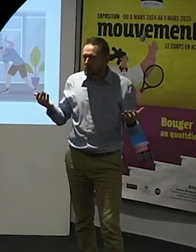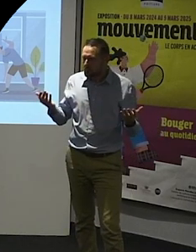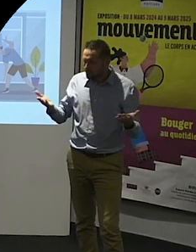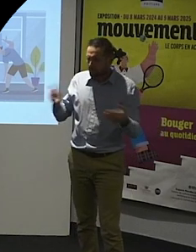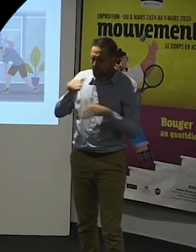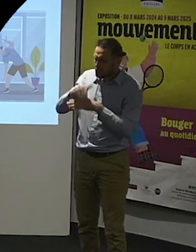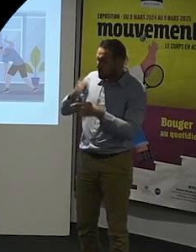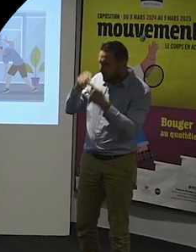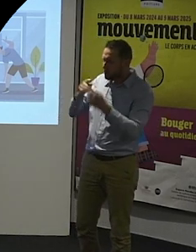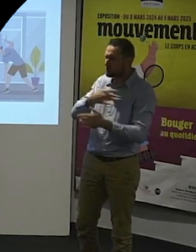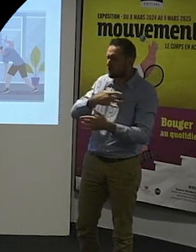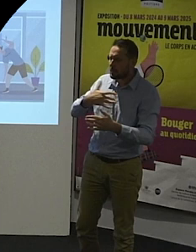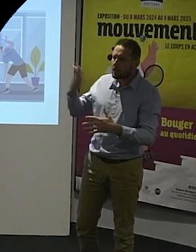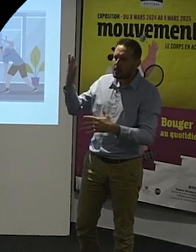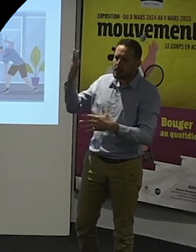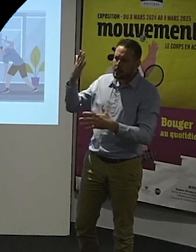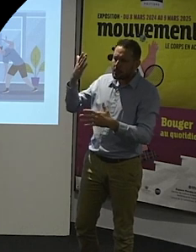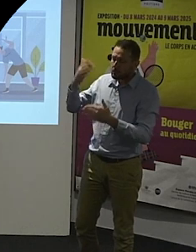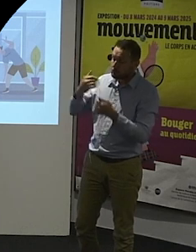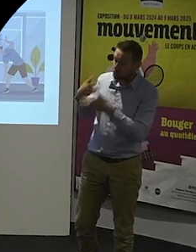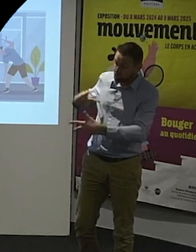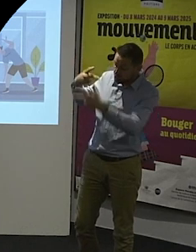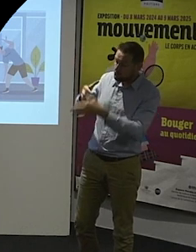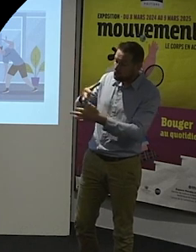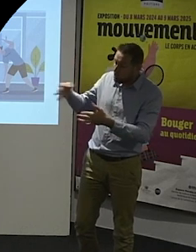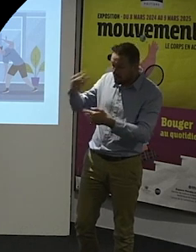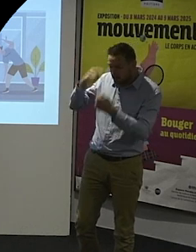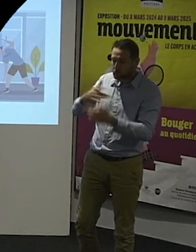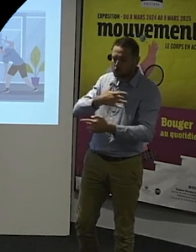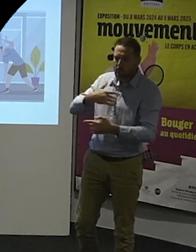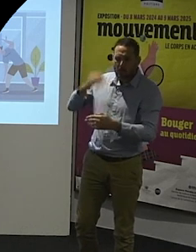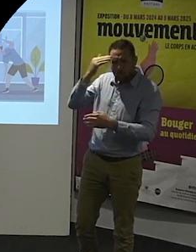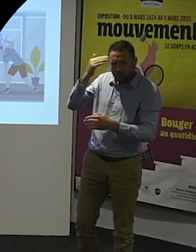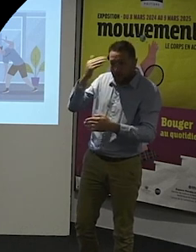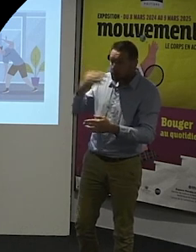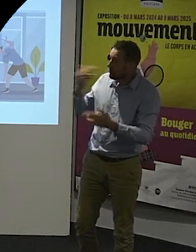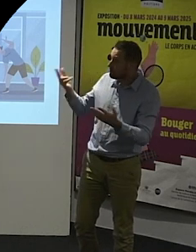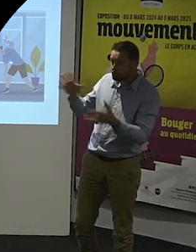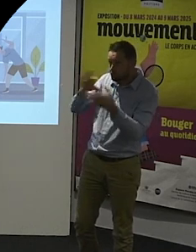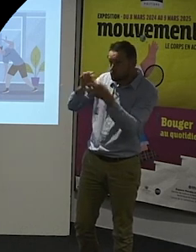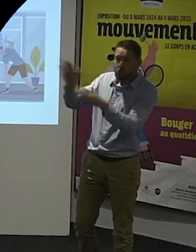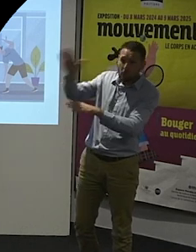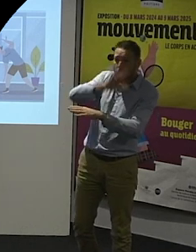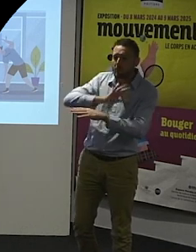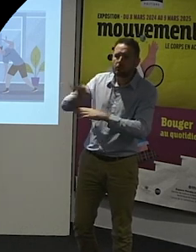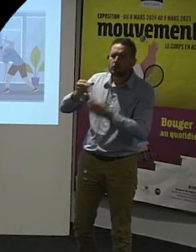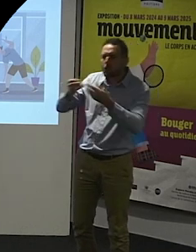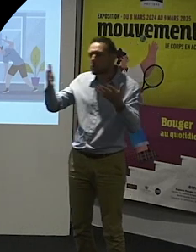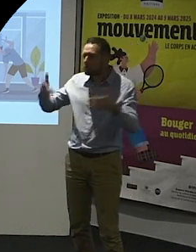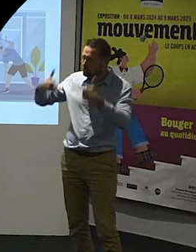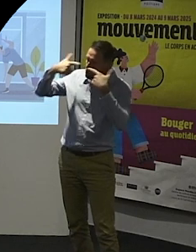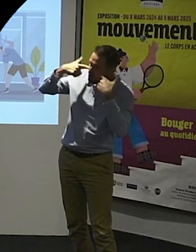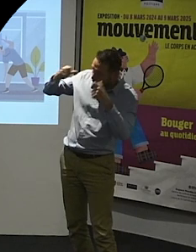santé mentale, ce sont des semaines nationales qui ont donc pour objectif de rendre visible la santé mentale et